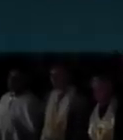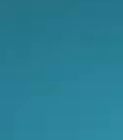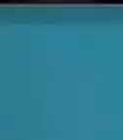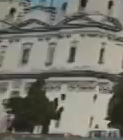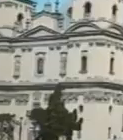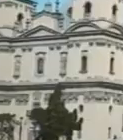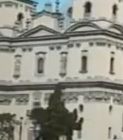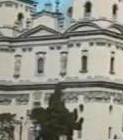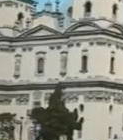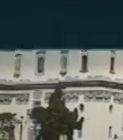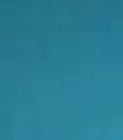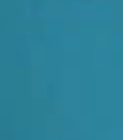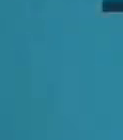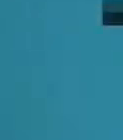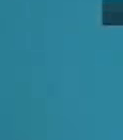Музика